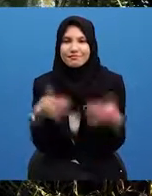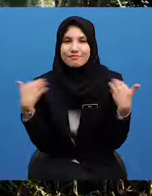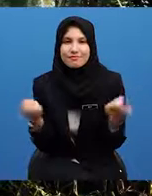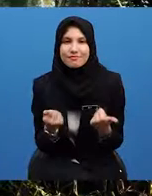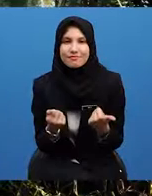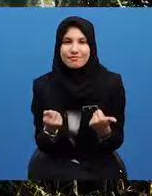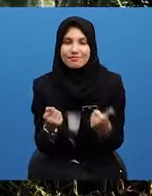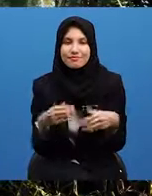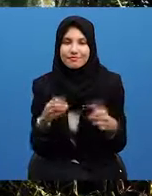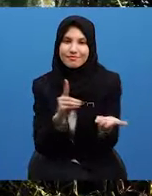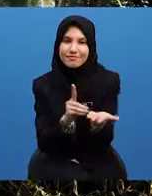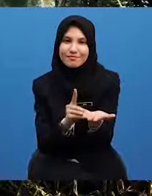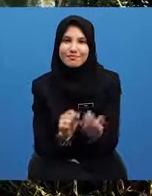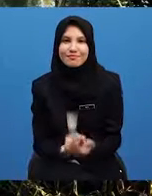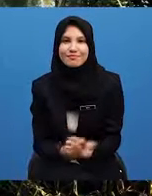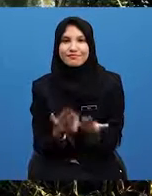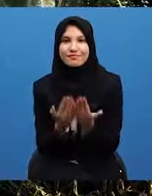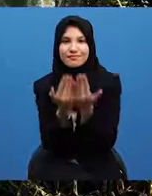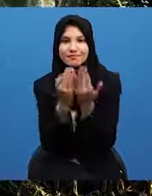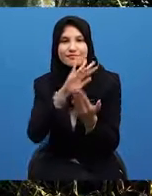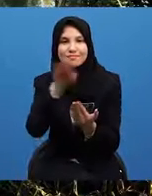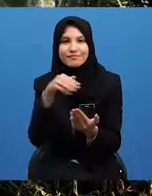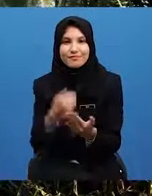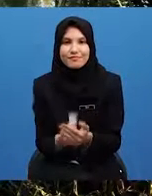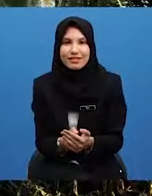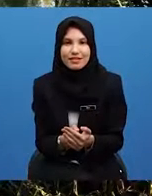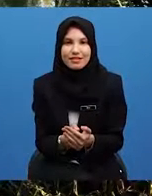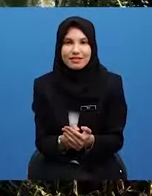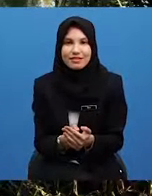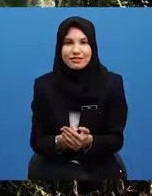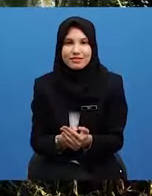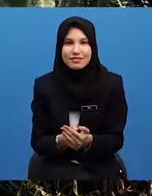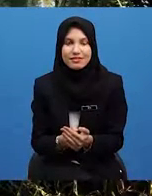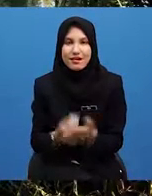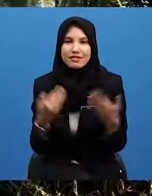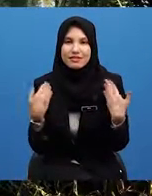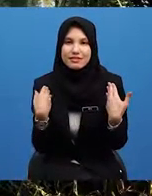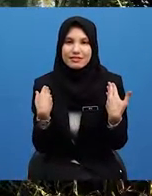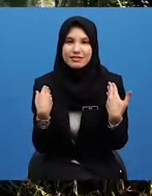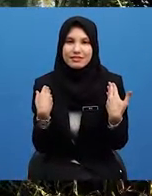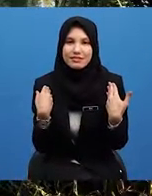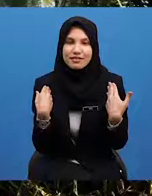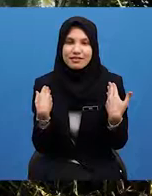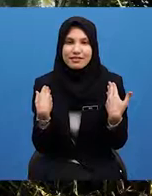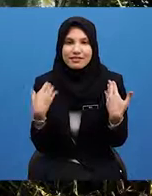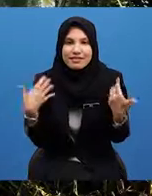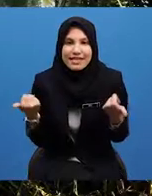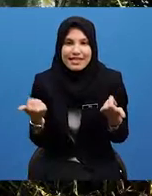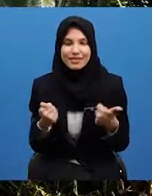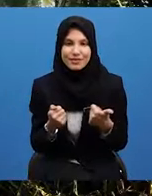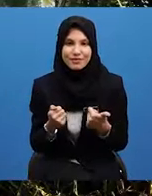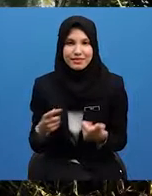jumpa doktor. Cikgu doakan semua murid-murid berada dalam keadaan sihat,